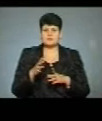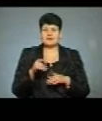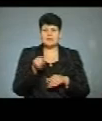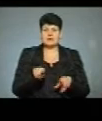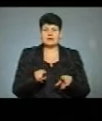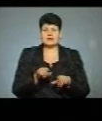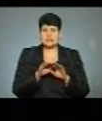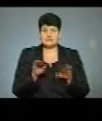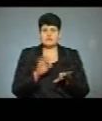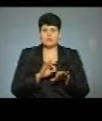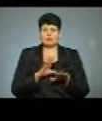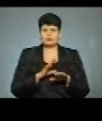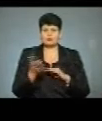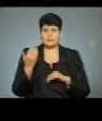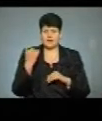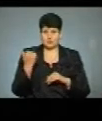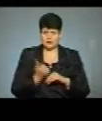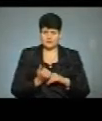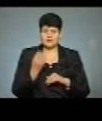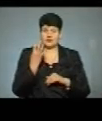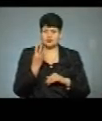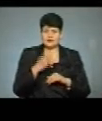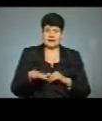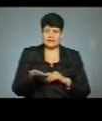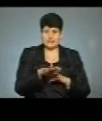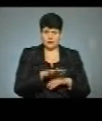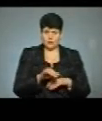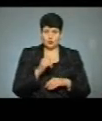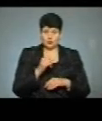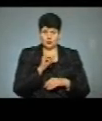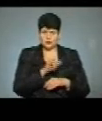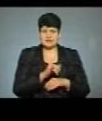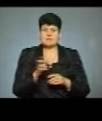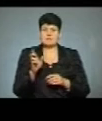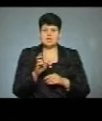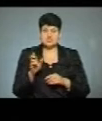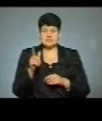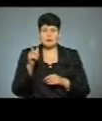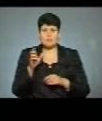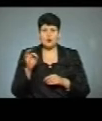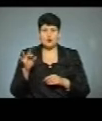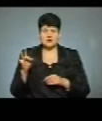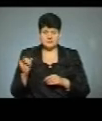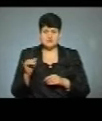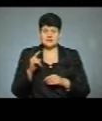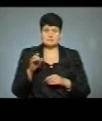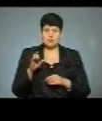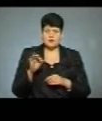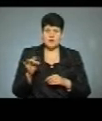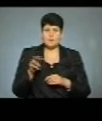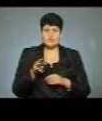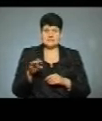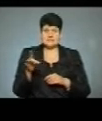і попереднього тижня. 4 території у них, у нас, це Бережанський, Борщівський, Зборівський, Монастирський